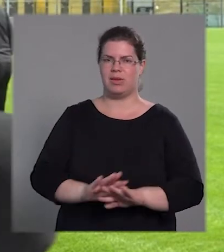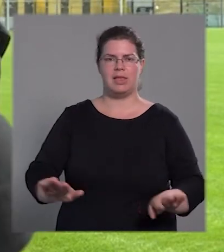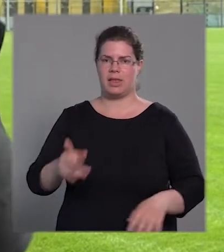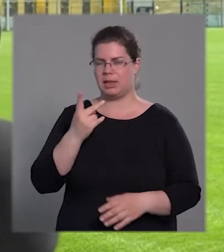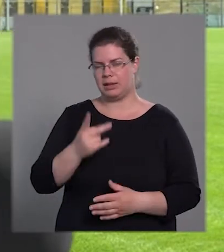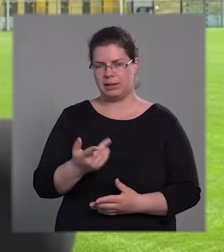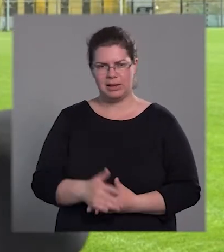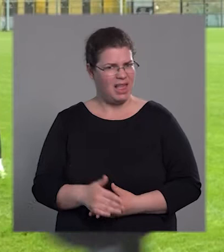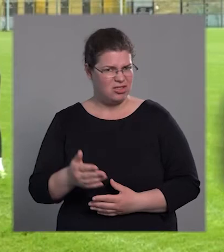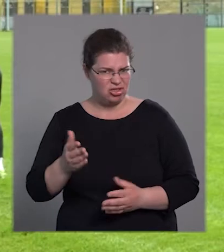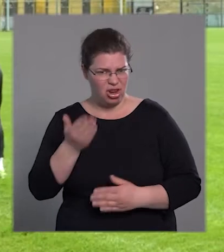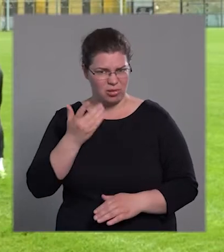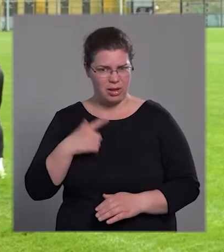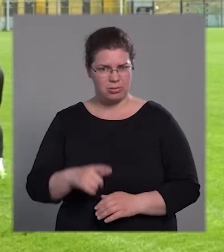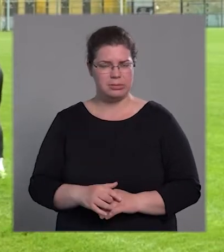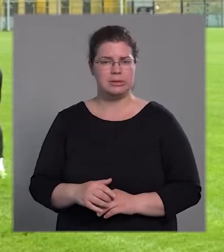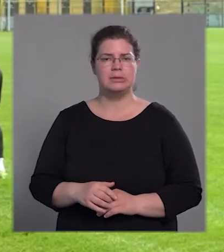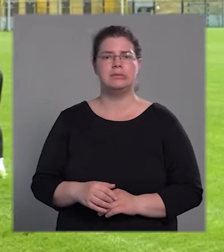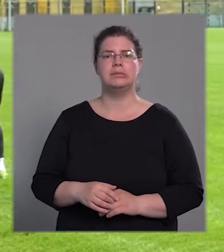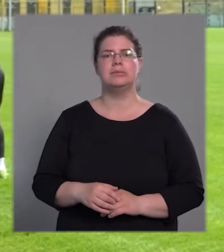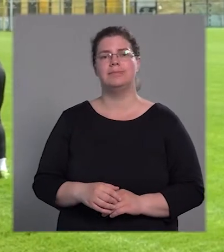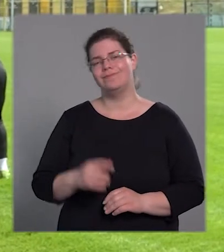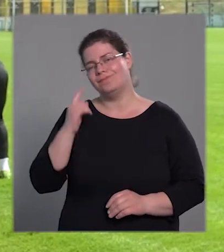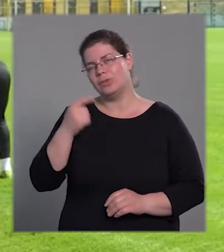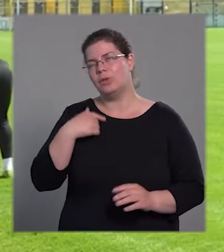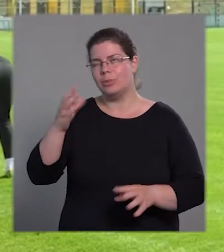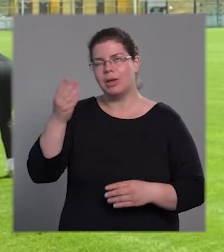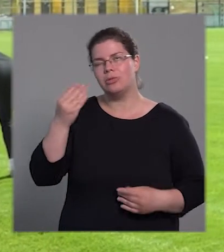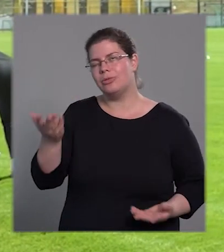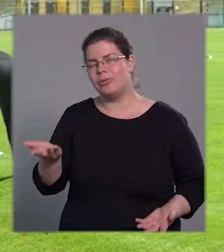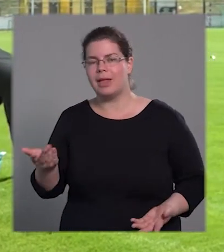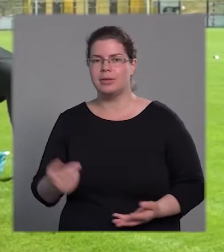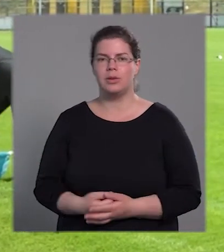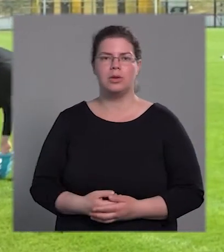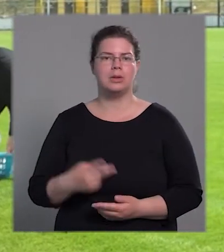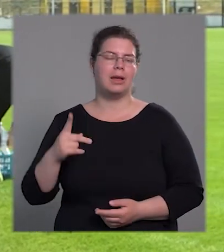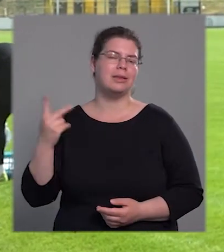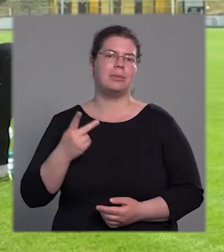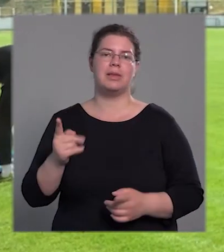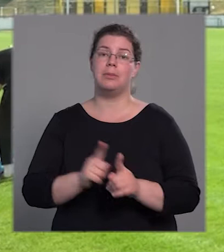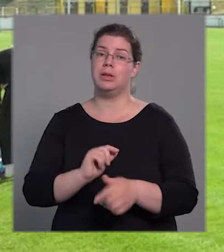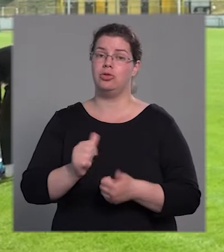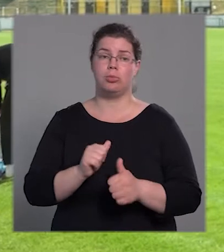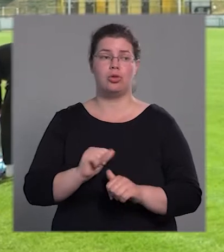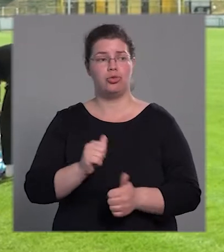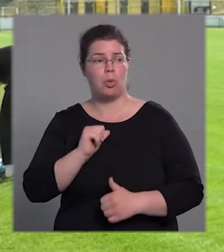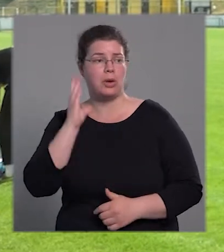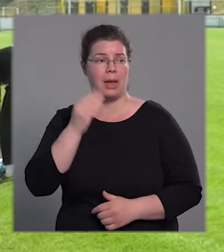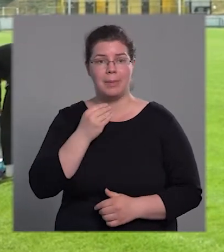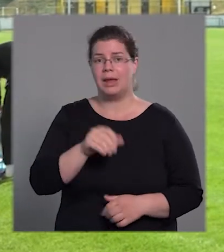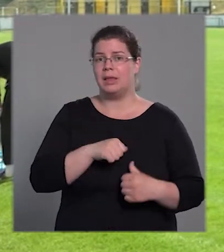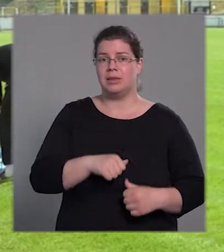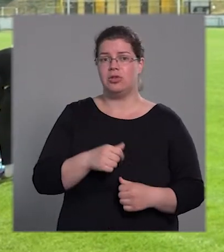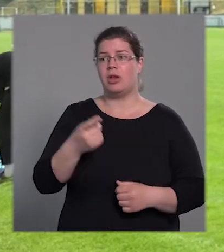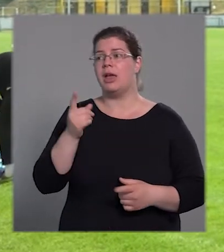Ez csalódás volt végül is? Tudomásul vesszük a döntést, de természetesen, mint sportolók, sportemberek nagyon szívesen játszottunk